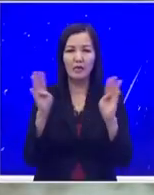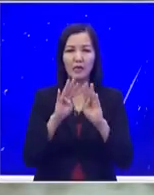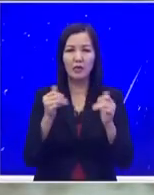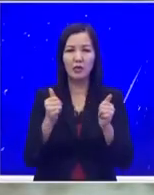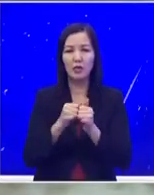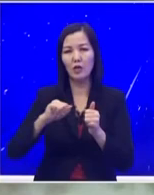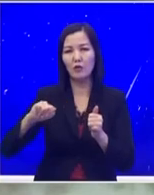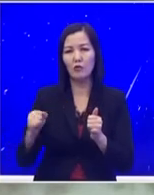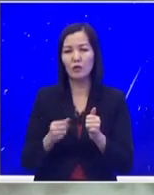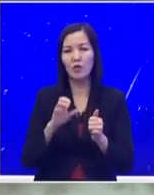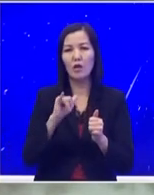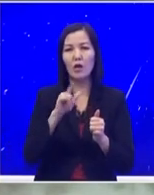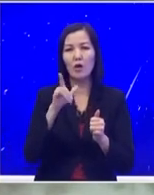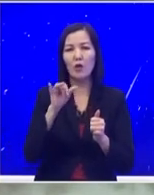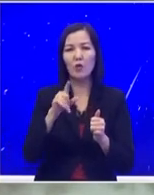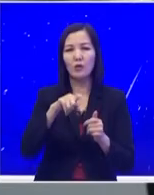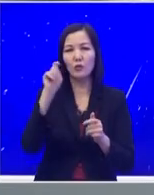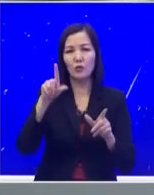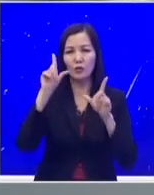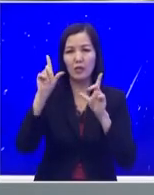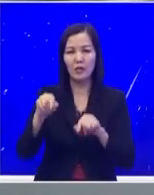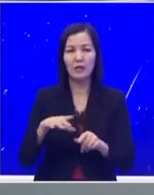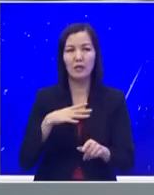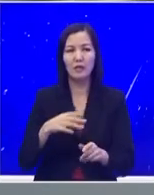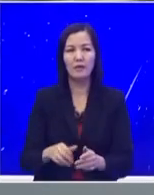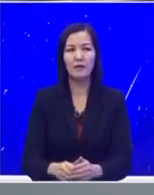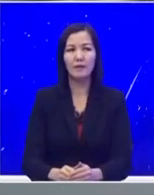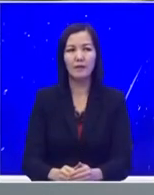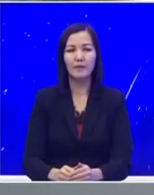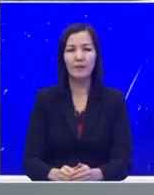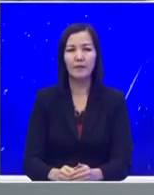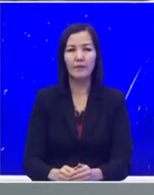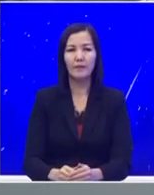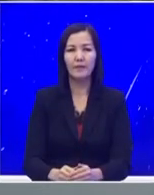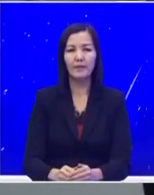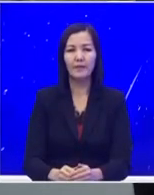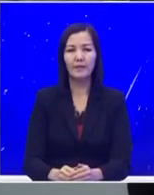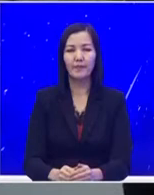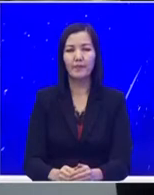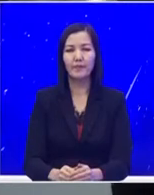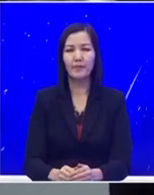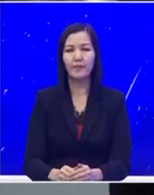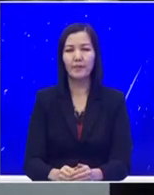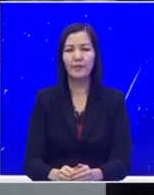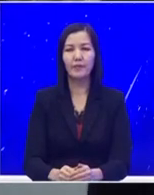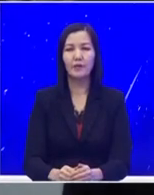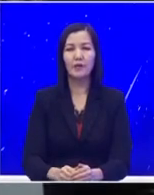жолдастармен ауған жеріндегі соғысқа аттанады. Қуатпен сол жерде ұрыста